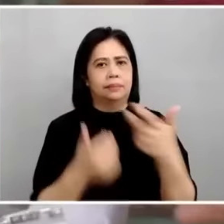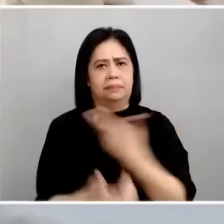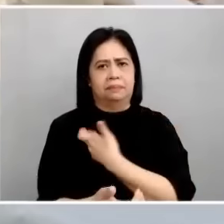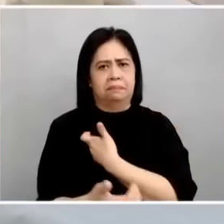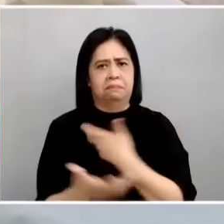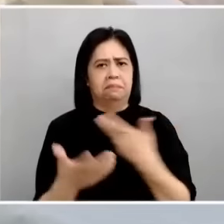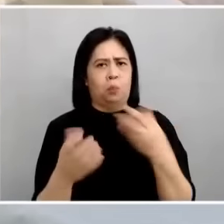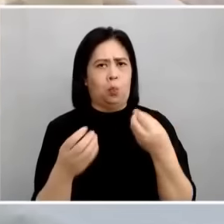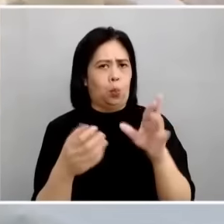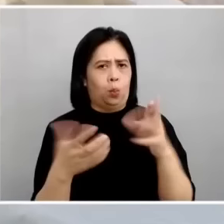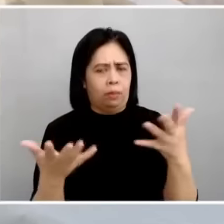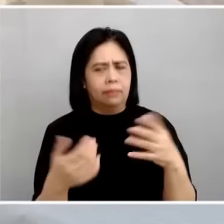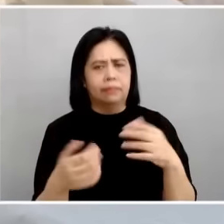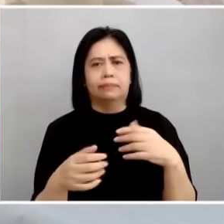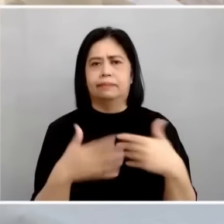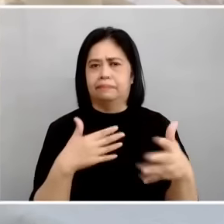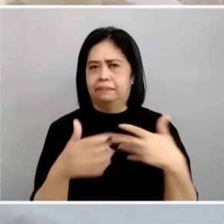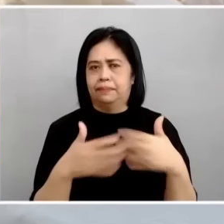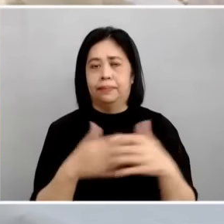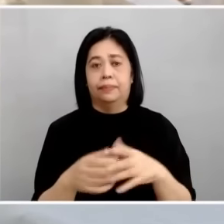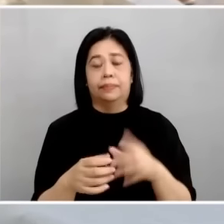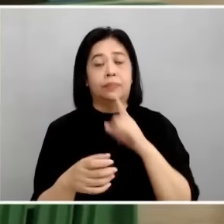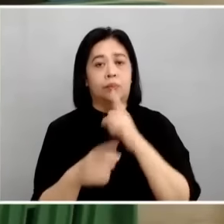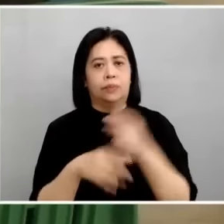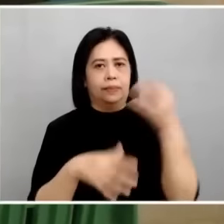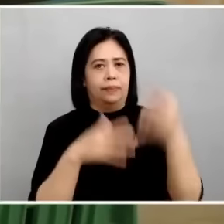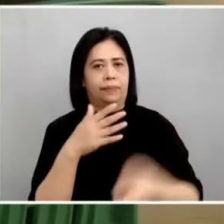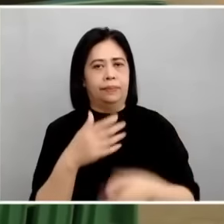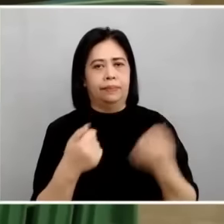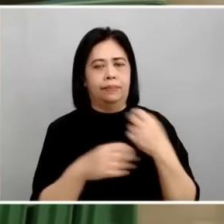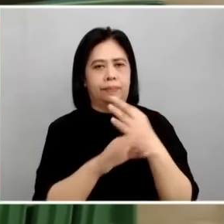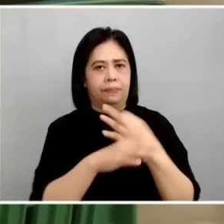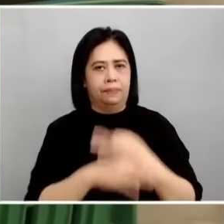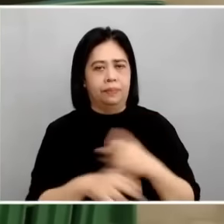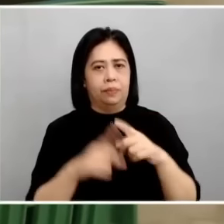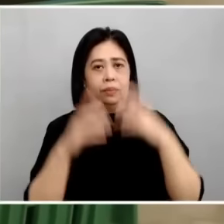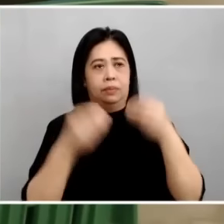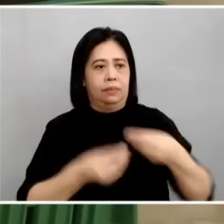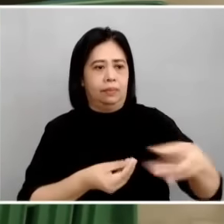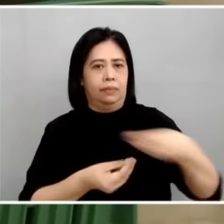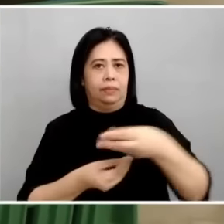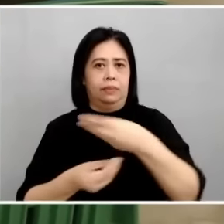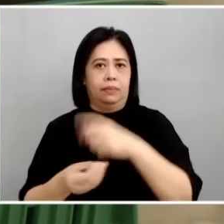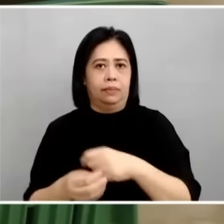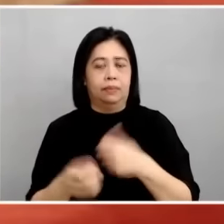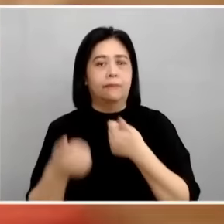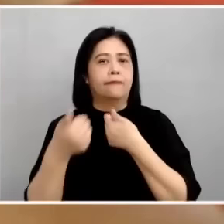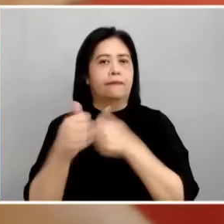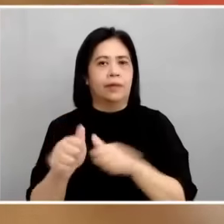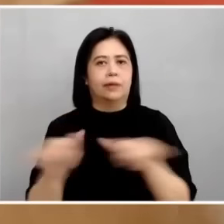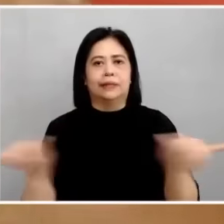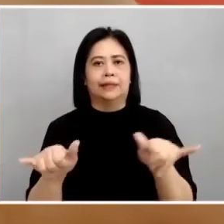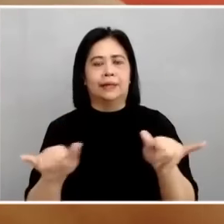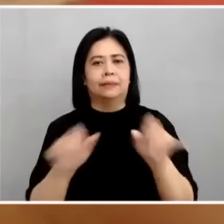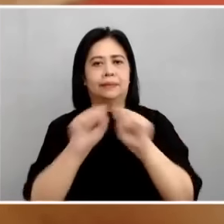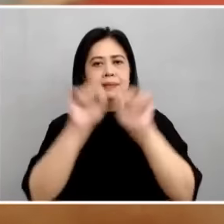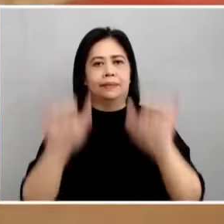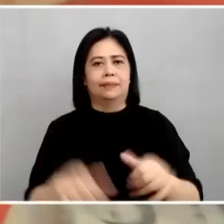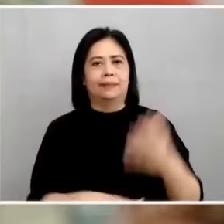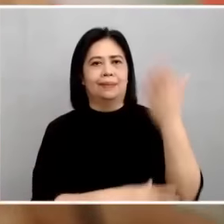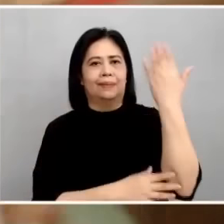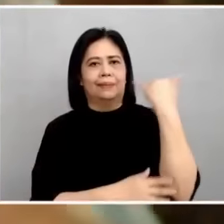status. Katunayan, isinasapinal na ang panuntunan para sa distribusyon nito sunod sa parehong sistema ng huling ECQ